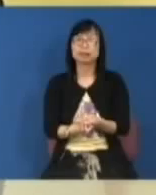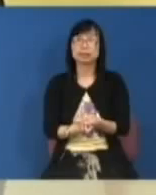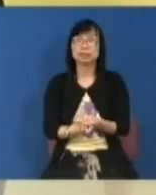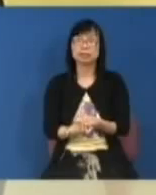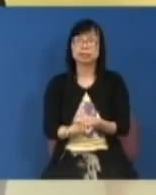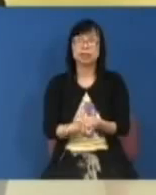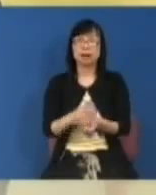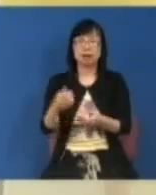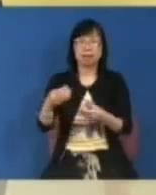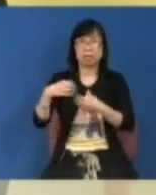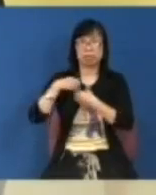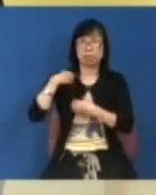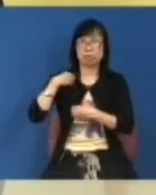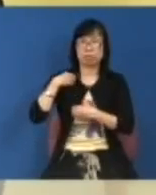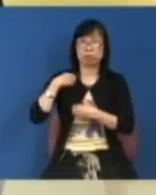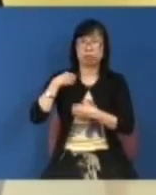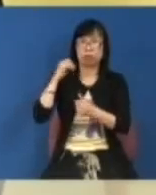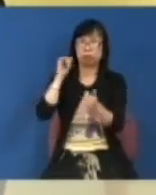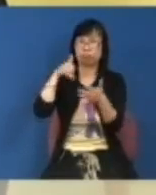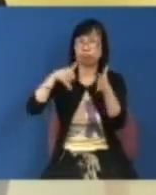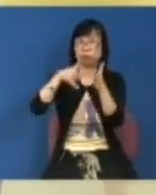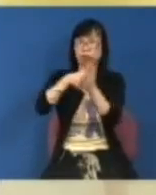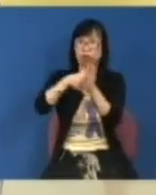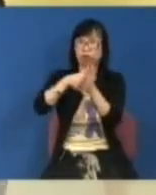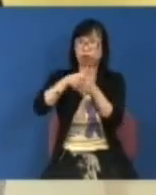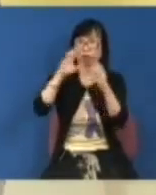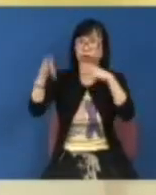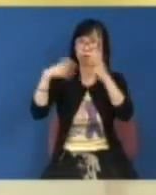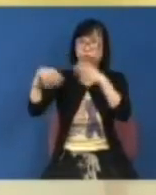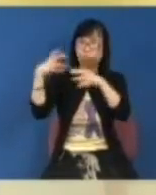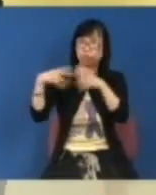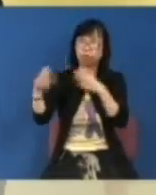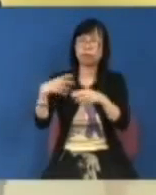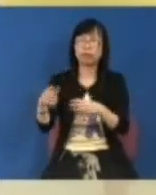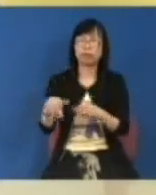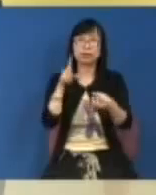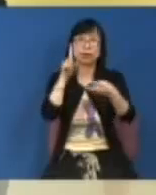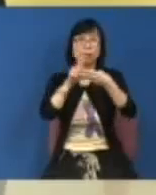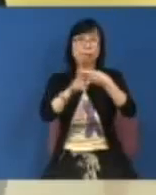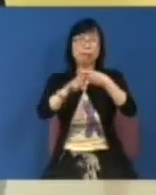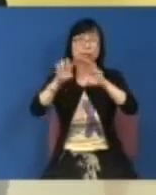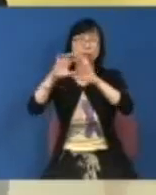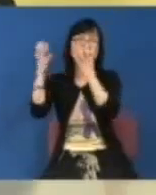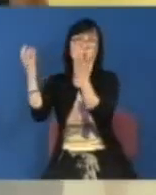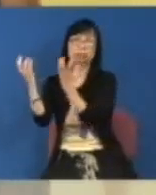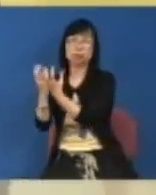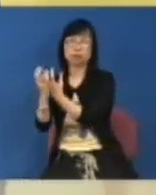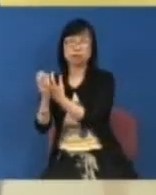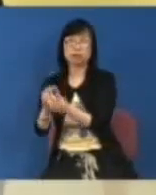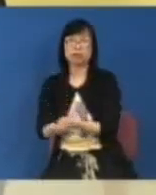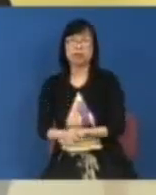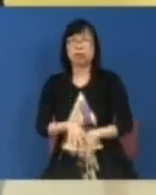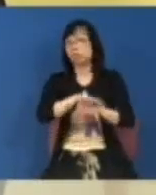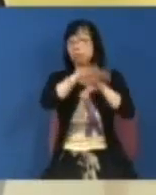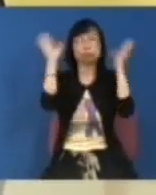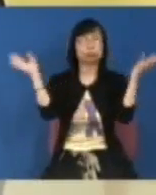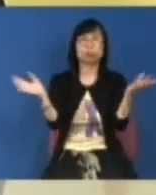七君子阻止佢開會。佔領個會場，話你呢個民主黨不義，嗰啲之前先得，咁全部都唔啱